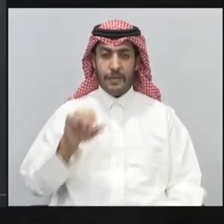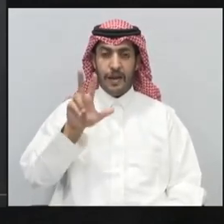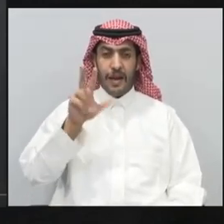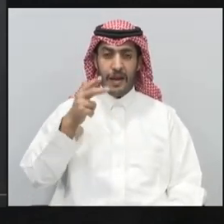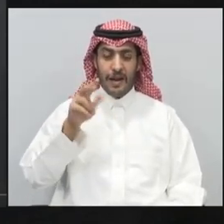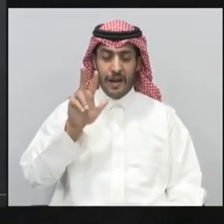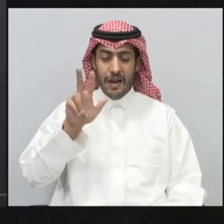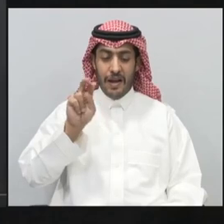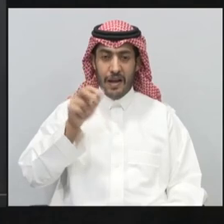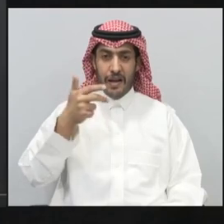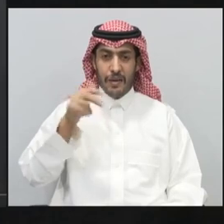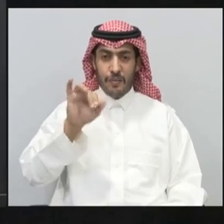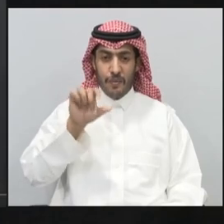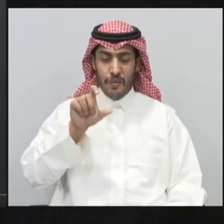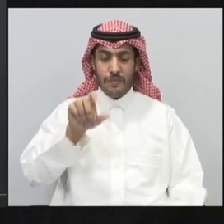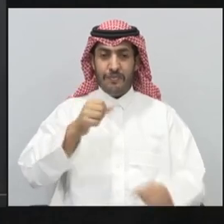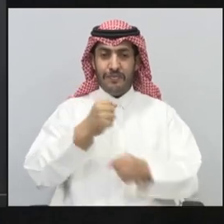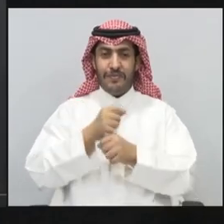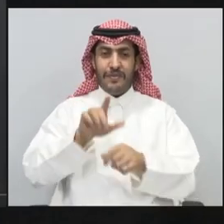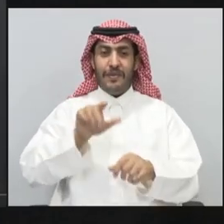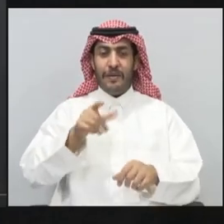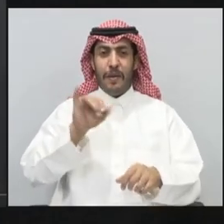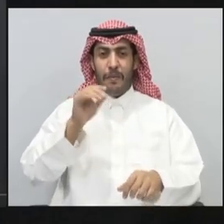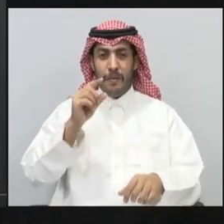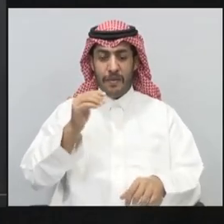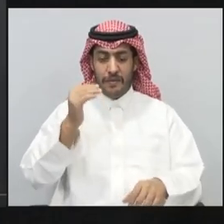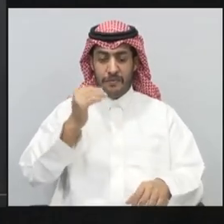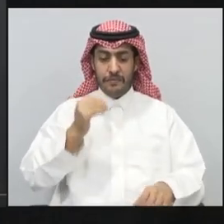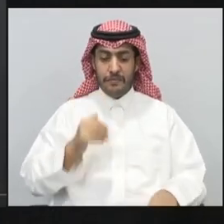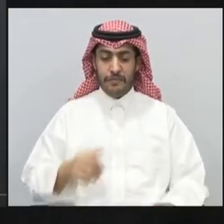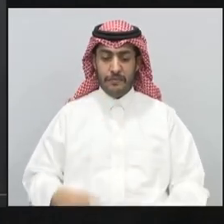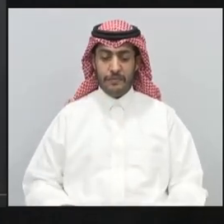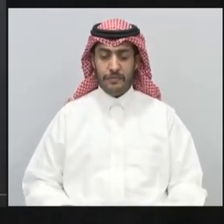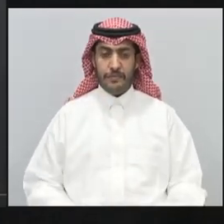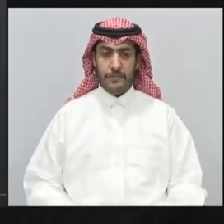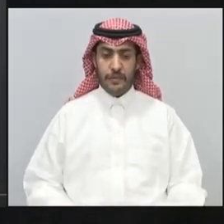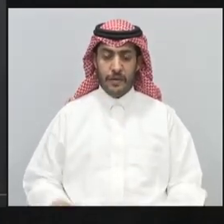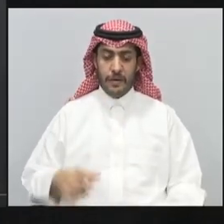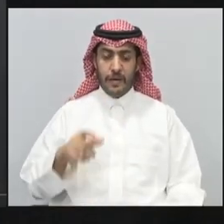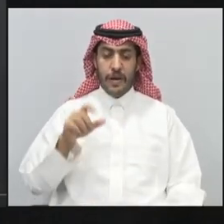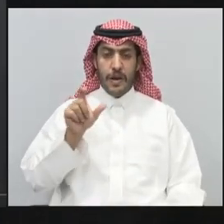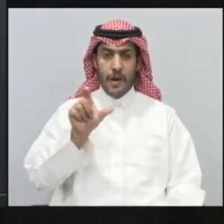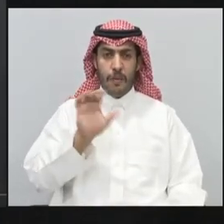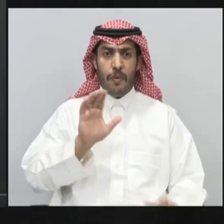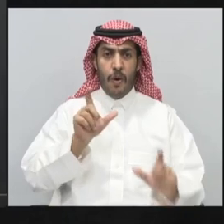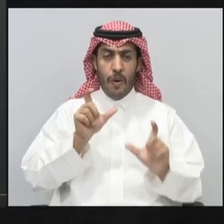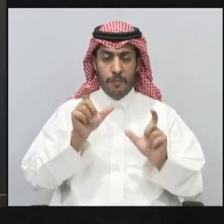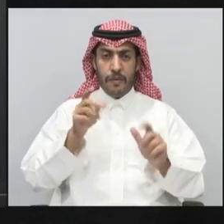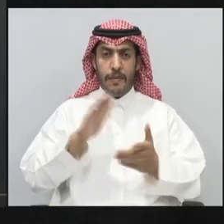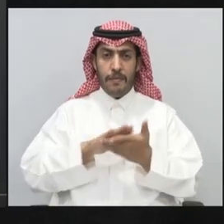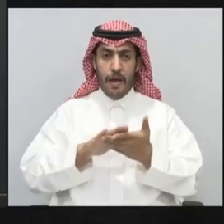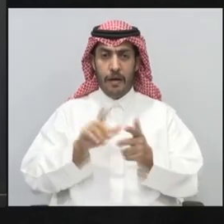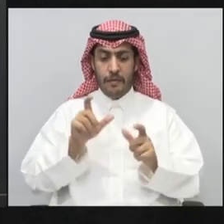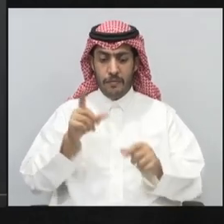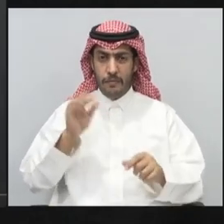بالمدح هنا القائمونه هم المخصوصون بالمدح القائمون على المنظماتها طيب نعمه حماه البيئه اين اسلوب المدح